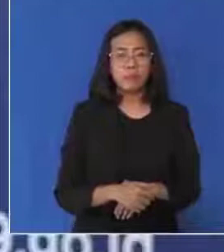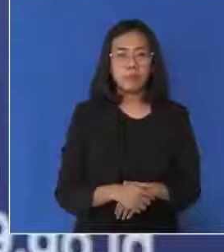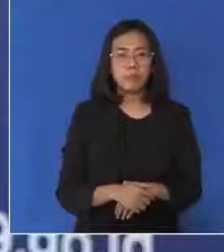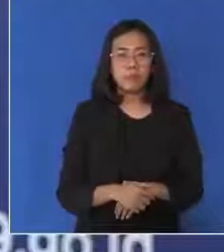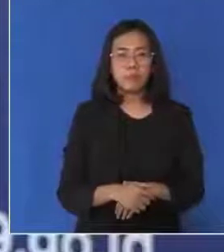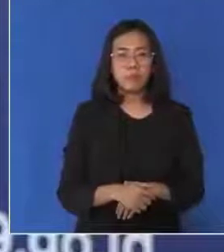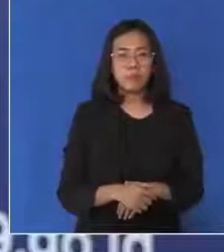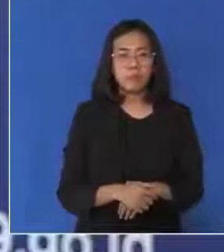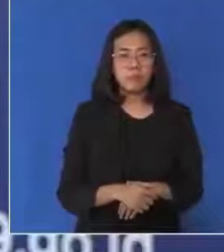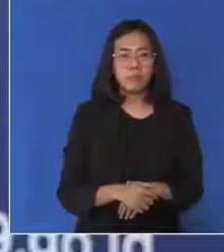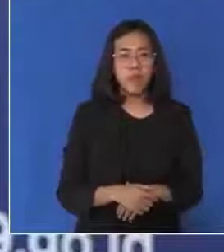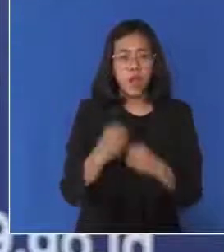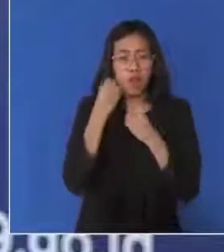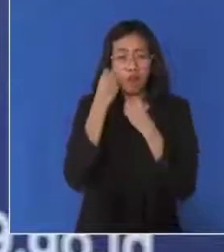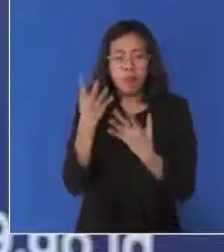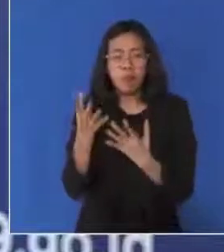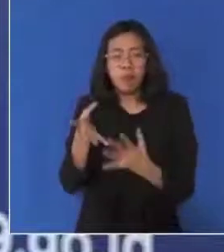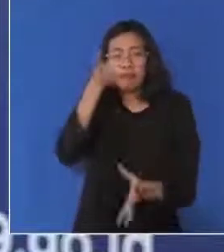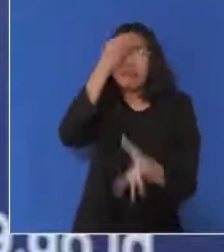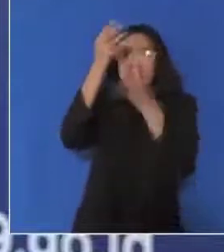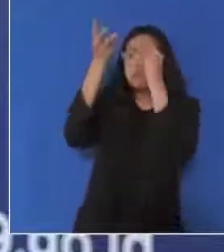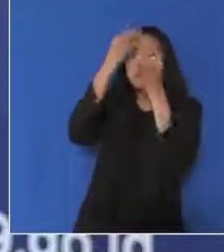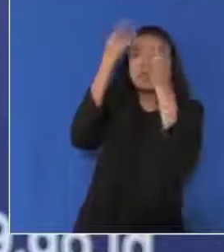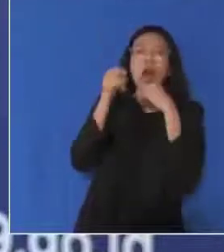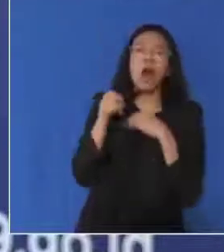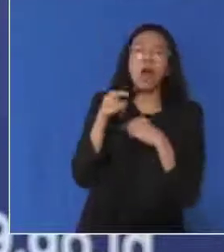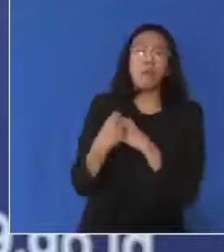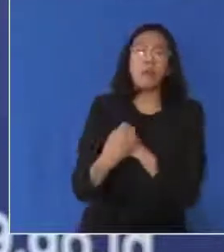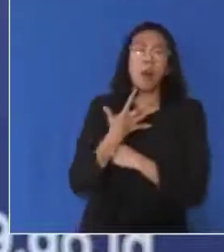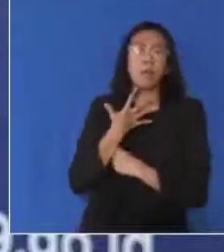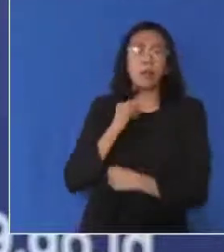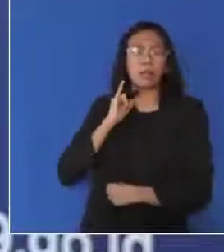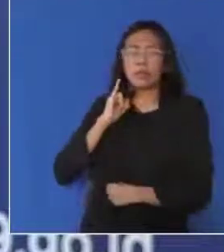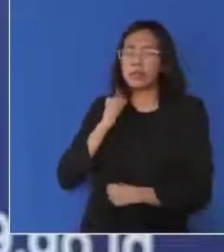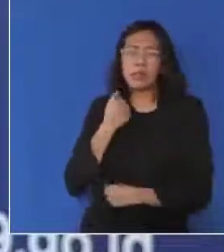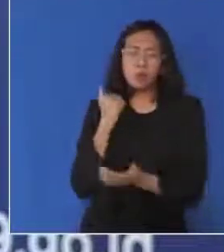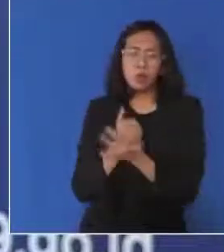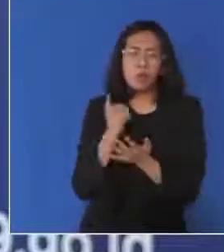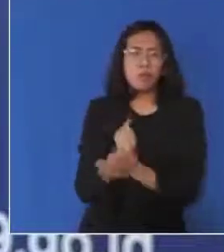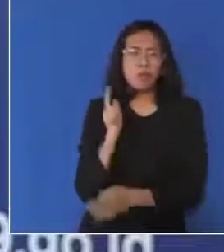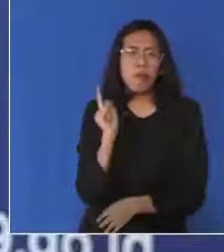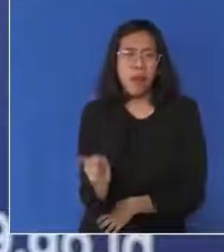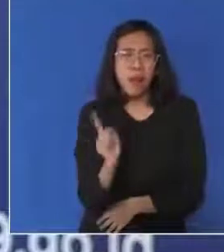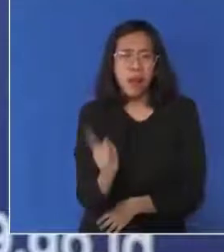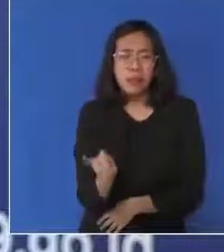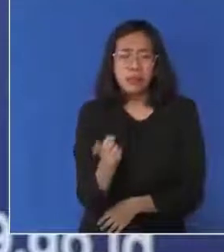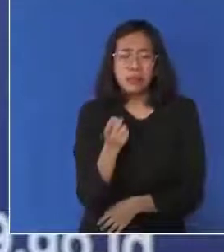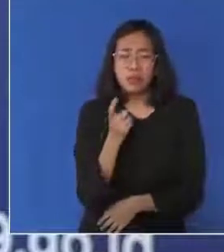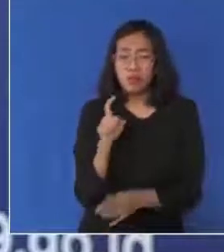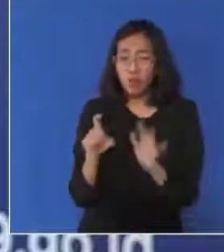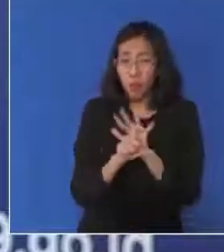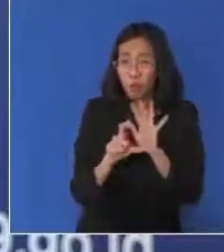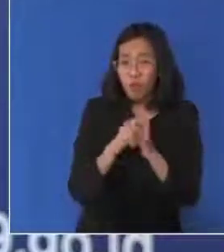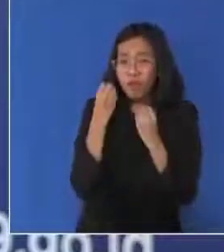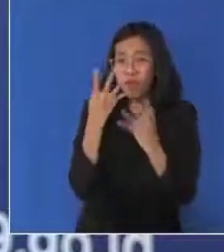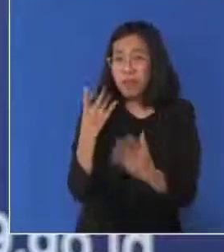cukup bisa cukup fatal sampai menyebabkan korban nyawa misalnya informasi mengenai